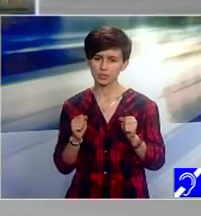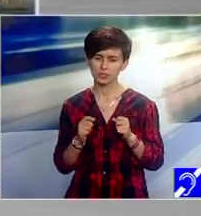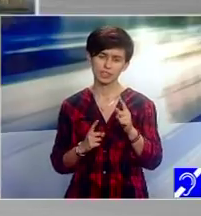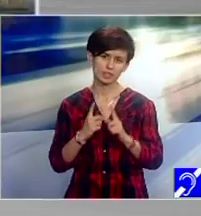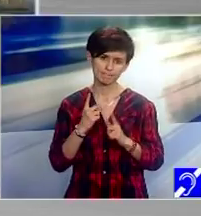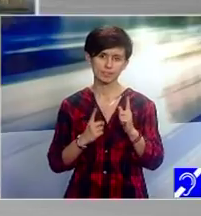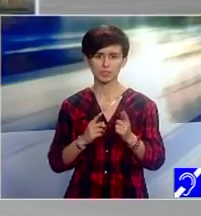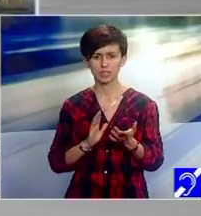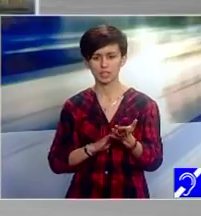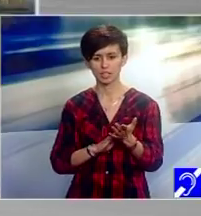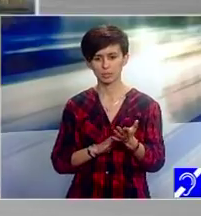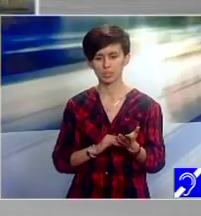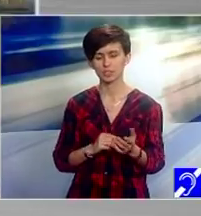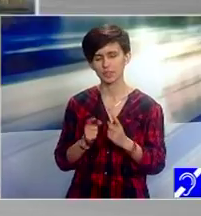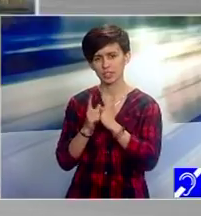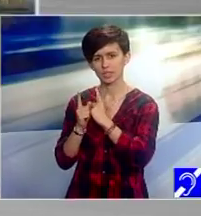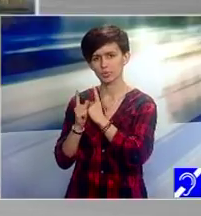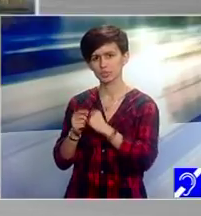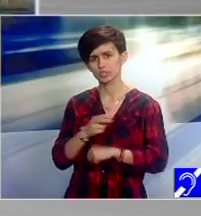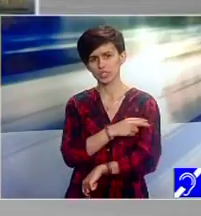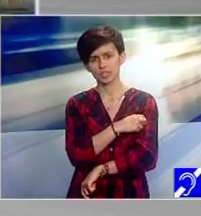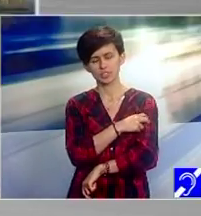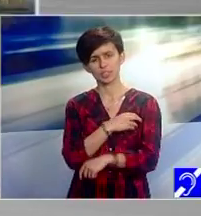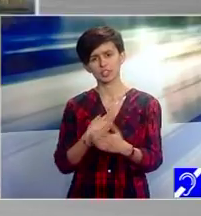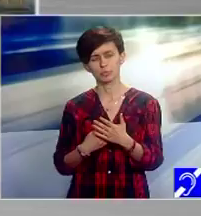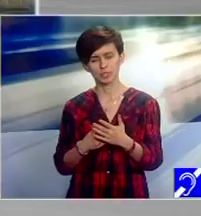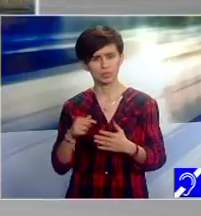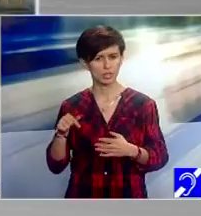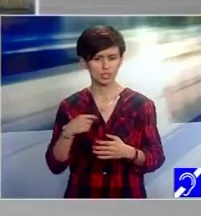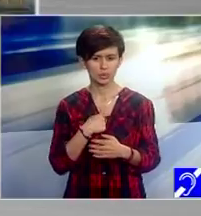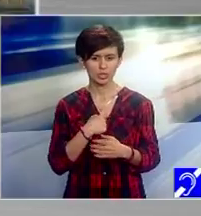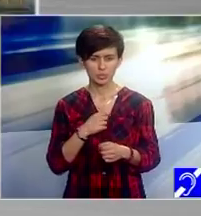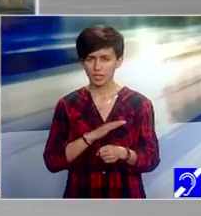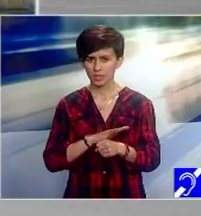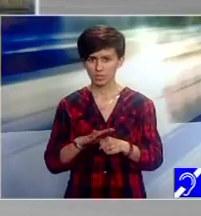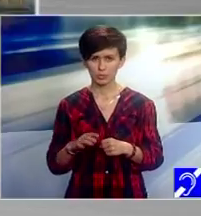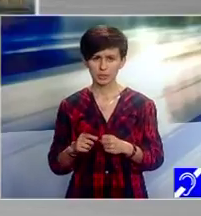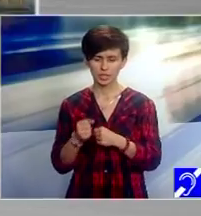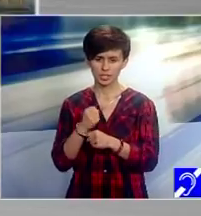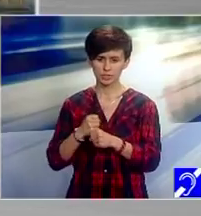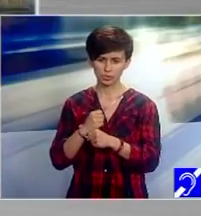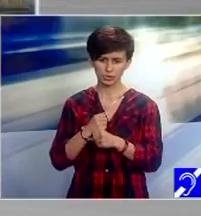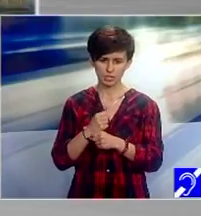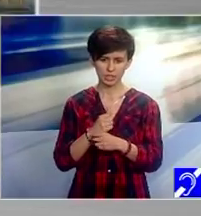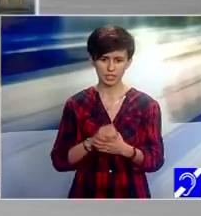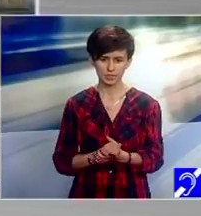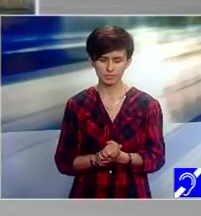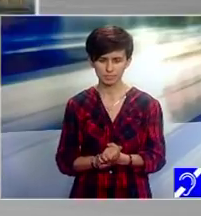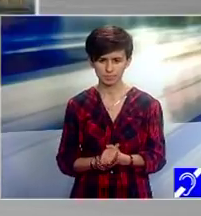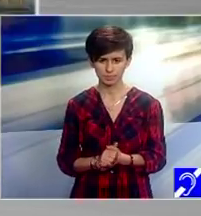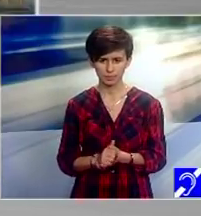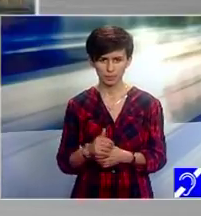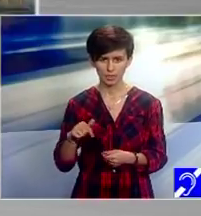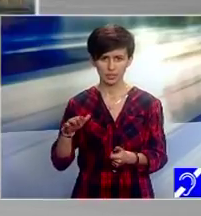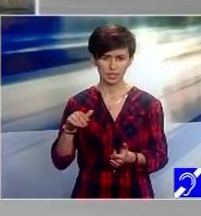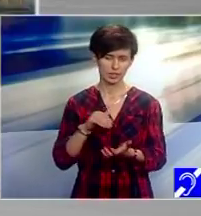cursurile liceale și pentru aceștia, pentru a-și putea completa studiile, mai ales că aveau nevoie la